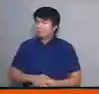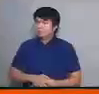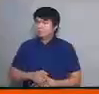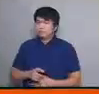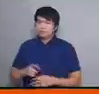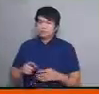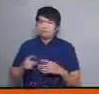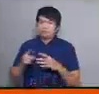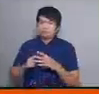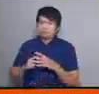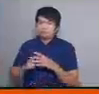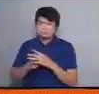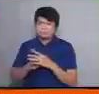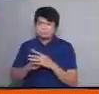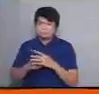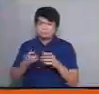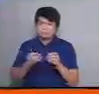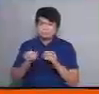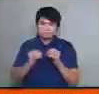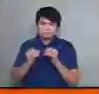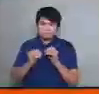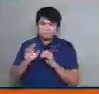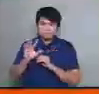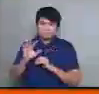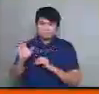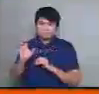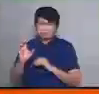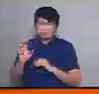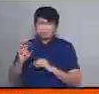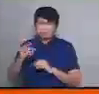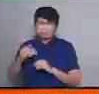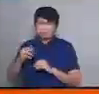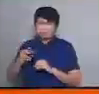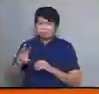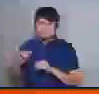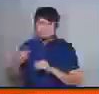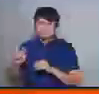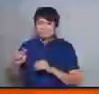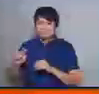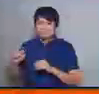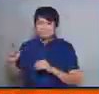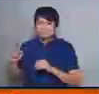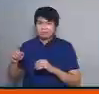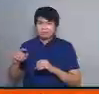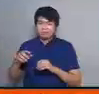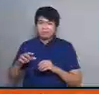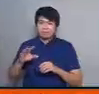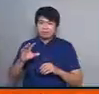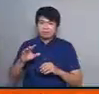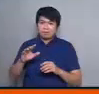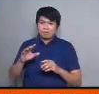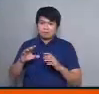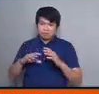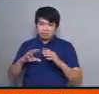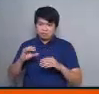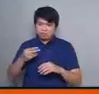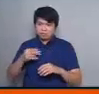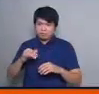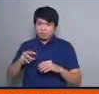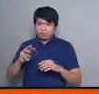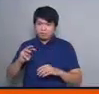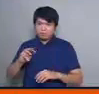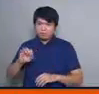Hudyat ito ng pagkisimula ng operasyon ng 500 MW San Buenaventura coal-fired power plant ng Meralco Power